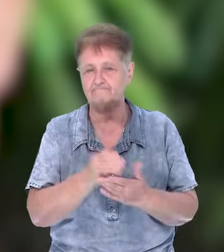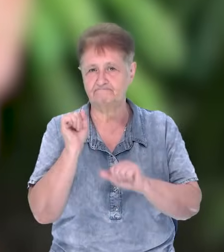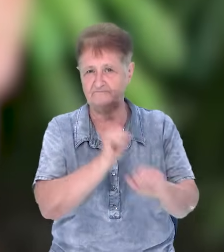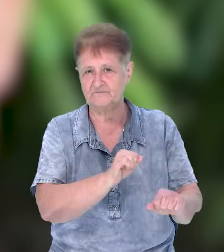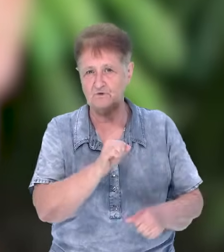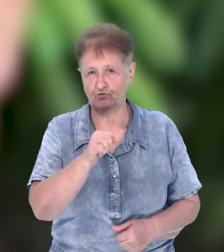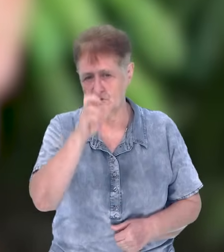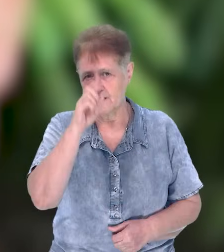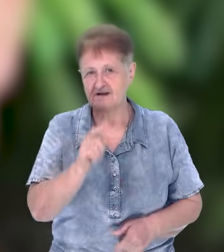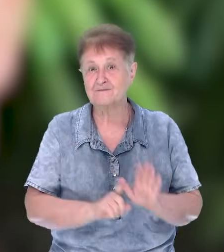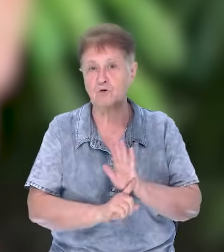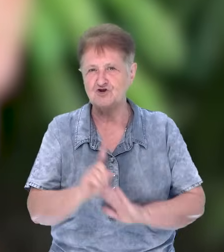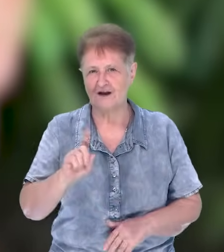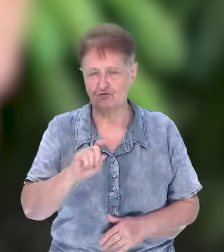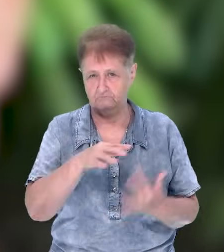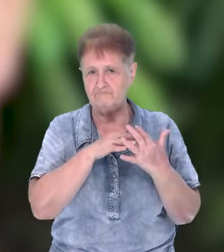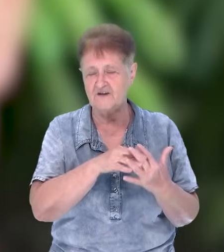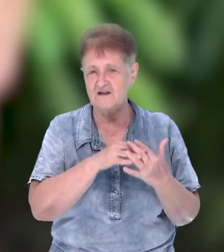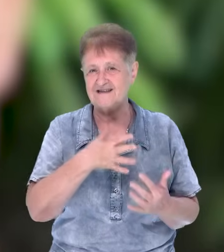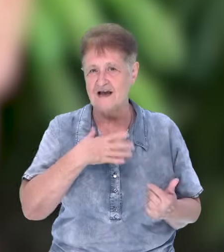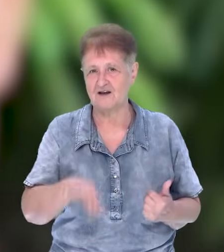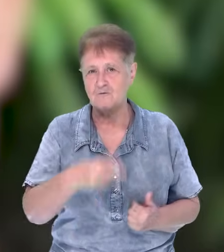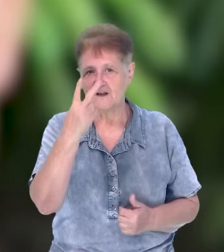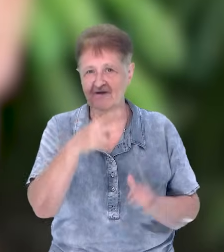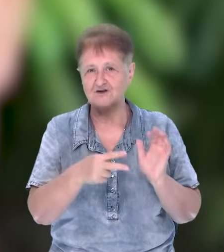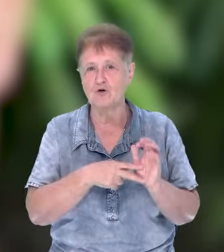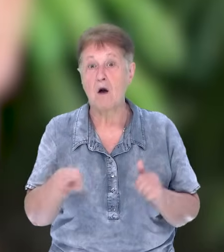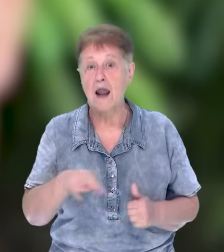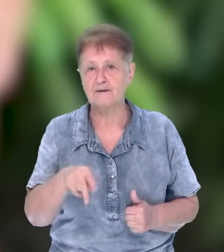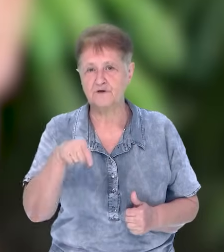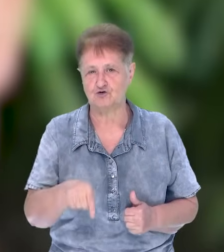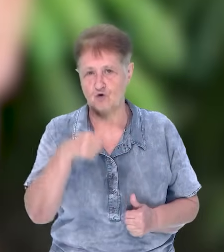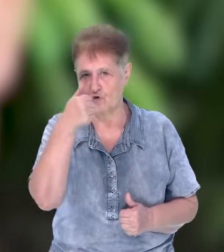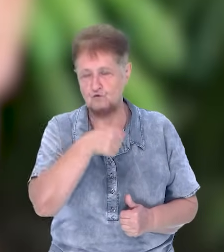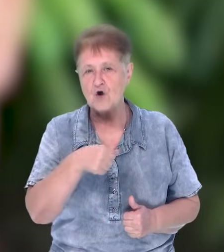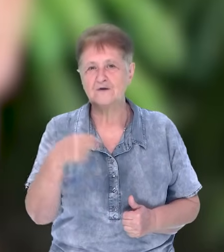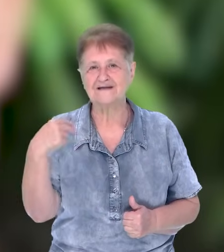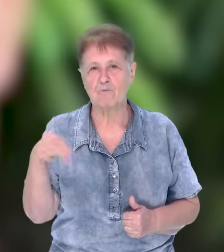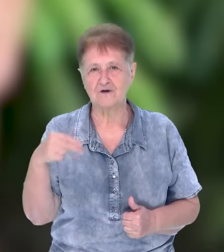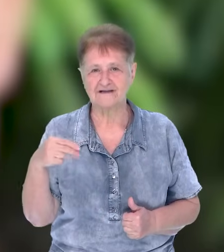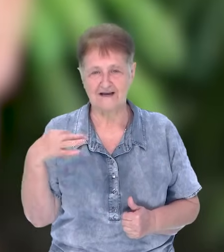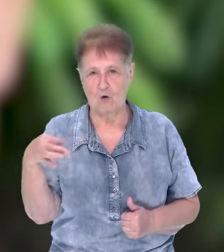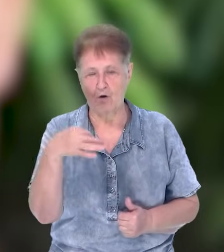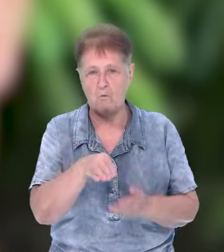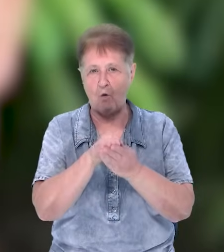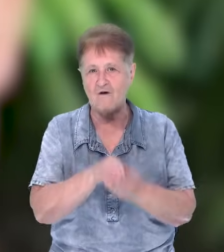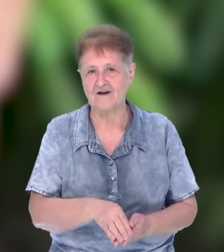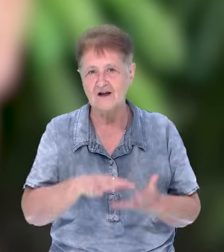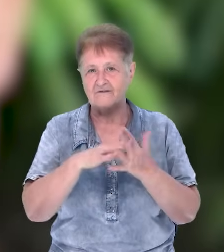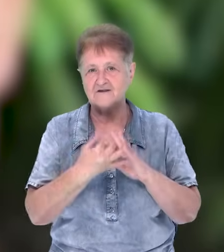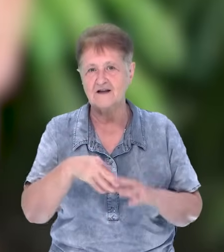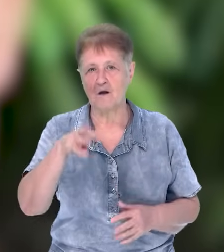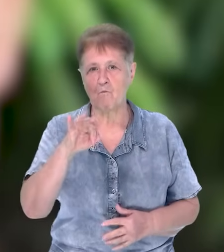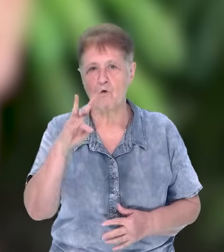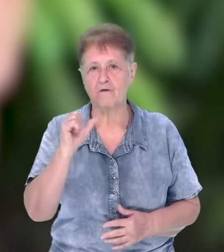України із початком повномасштабної війни. Загинув 27 липня цього року у Запорізькій області. Поховали його у